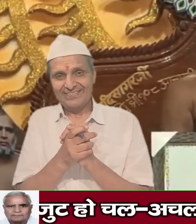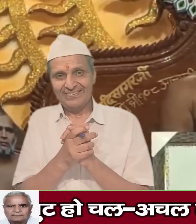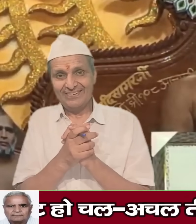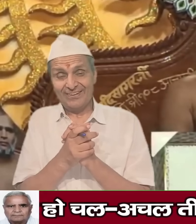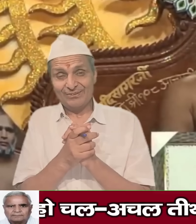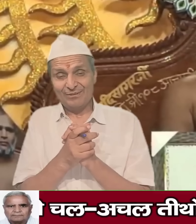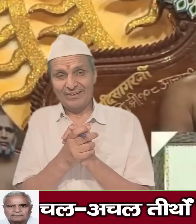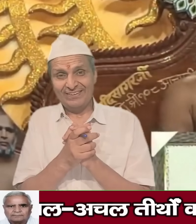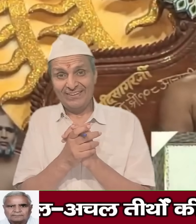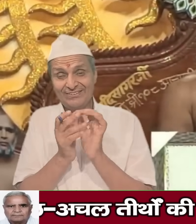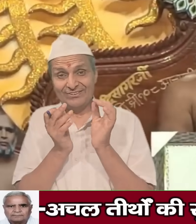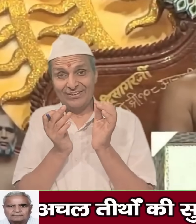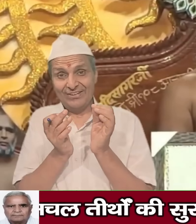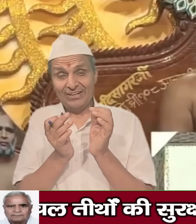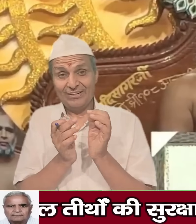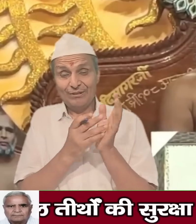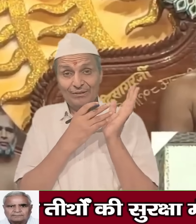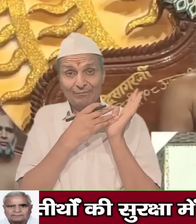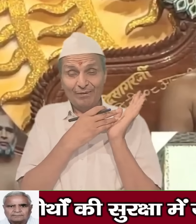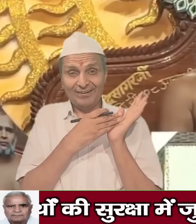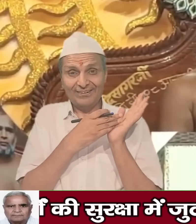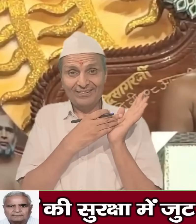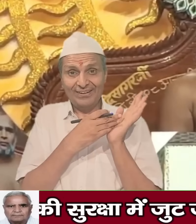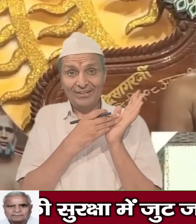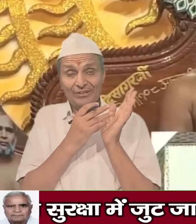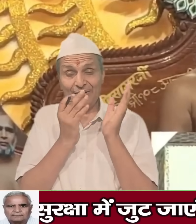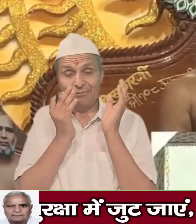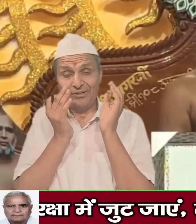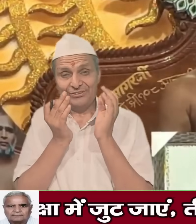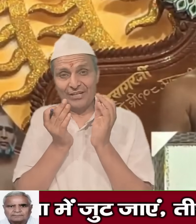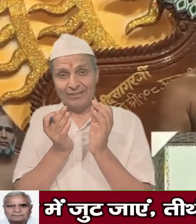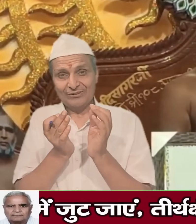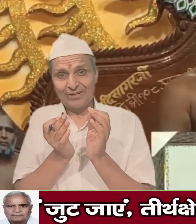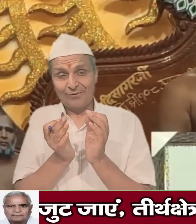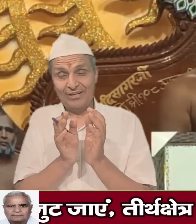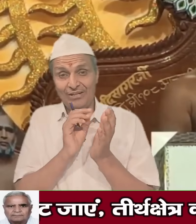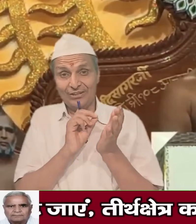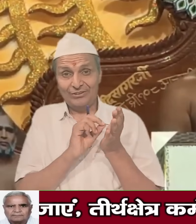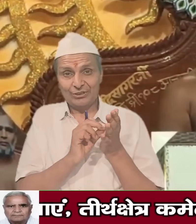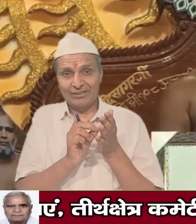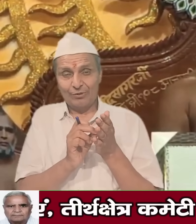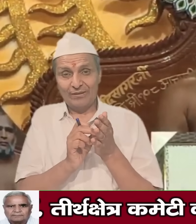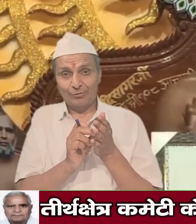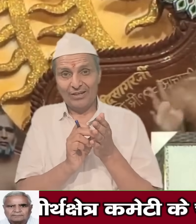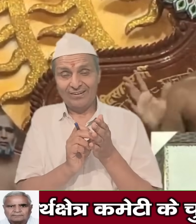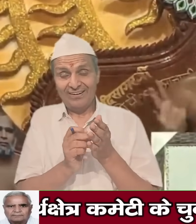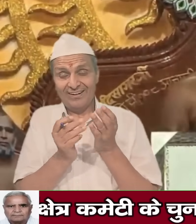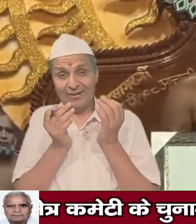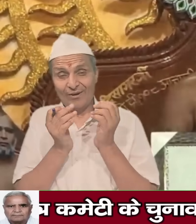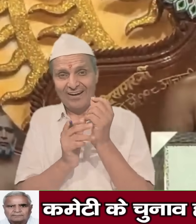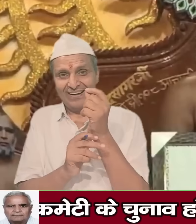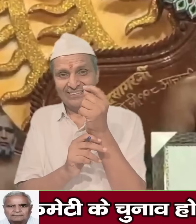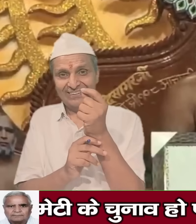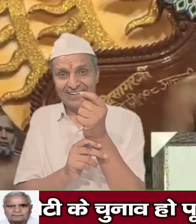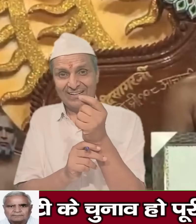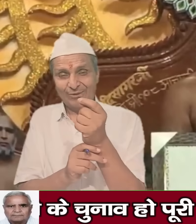गए। गजब की बात थी जिसने देखा बांगड़ के लिए आए, यानी हर जगह की भाषा सुनाकर उन्हें 10 भाषाओं में जो बोला